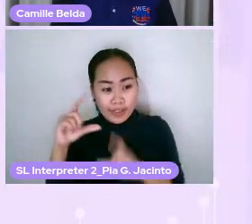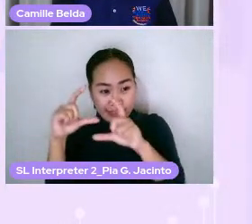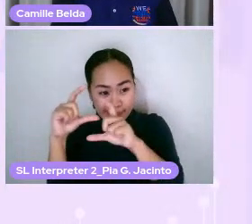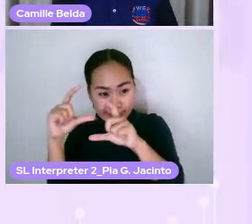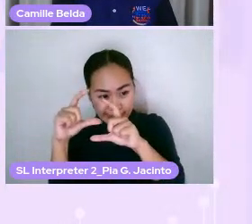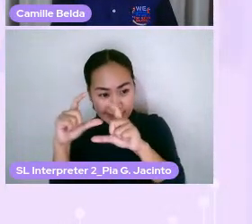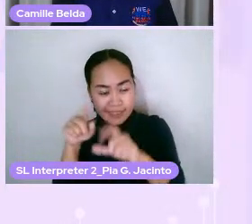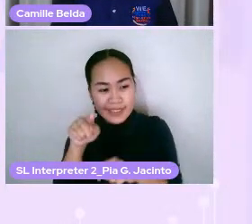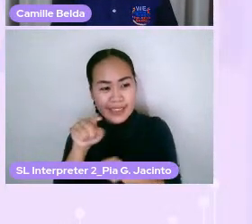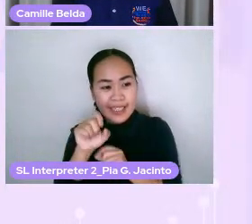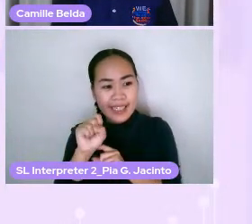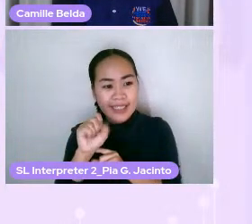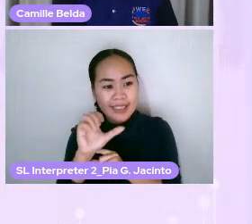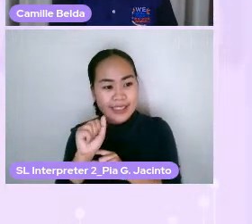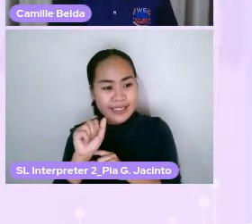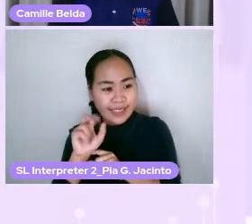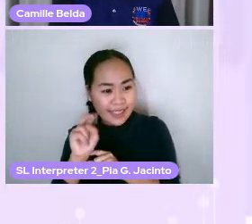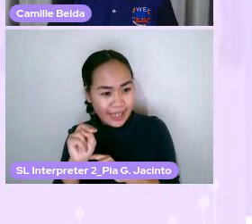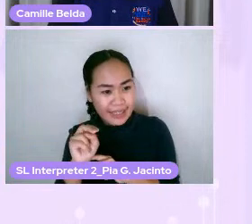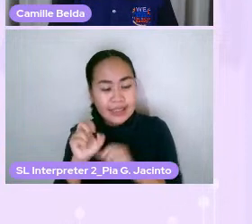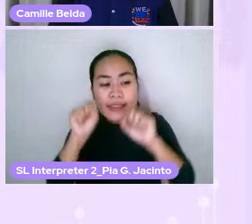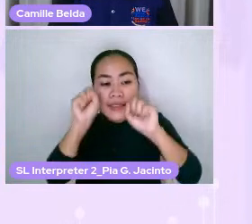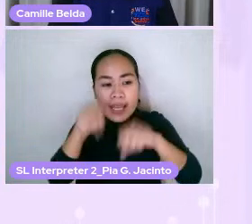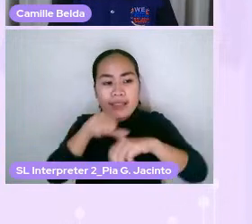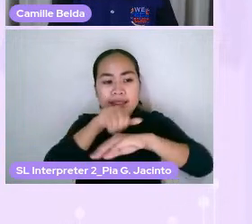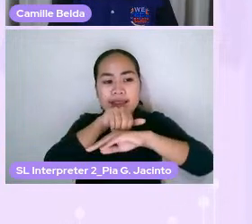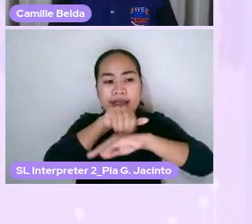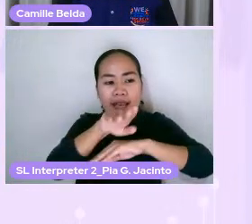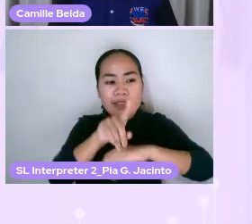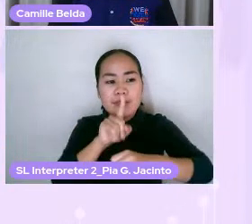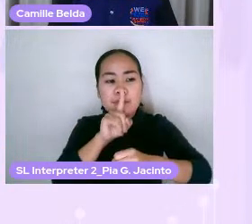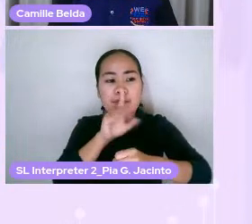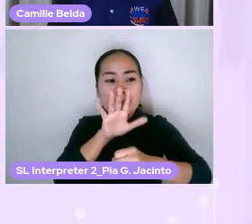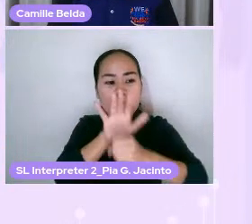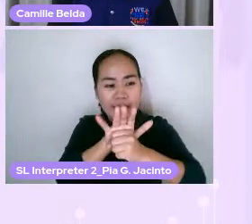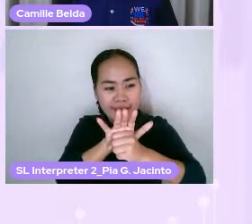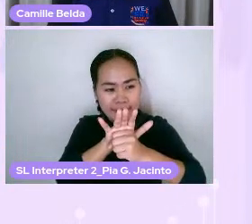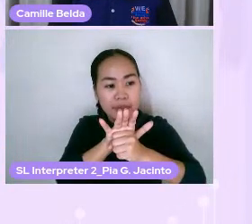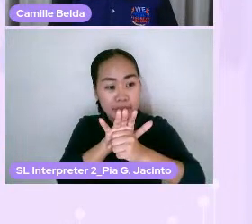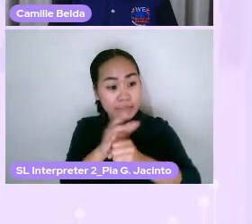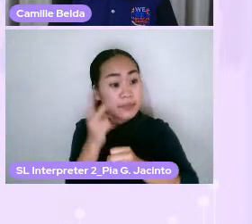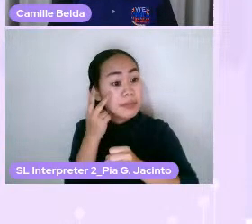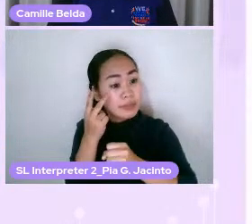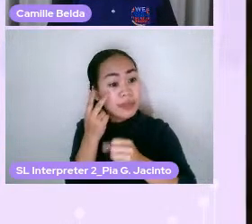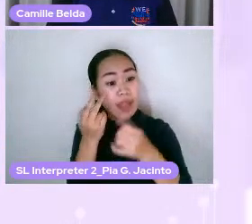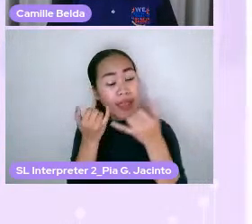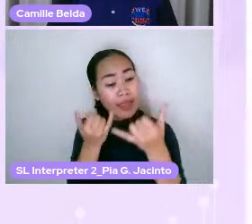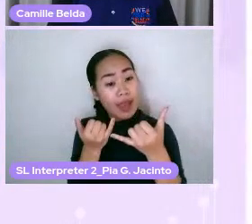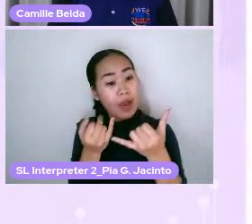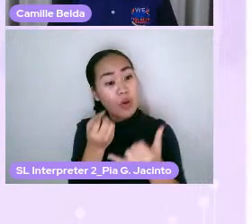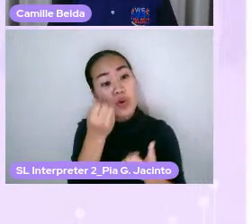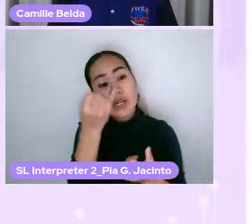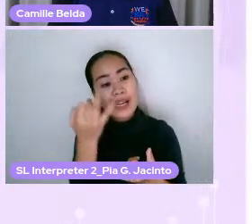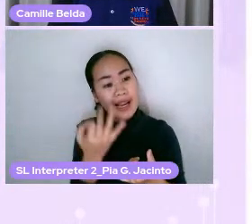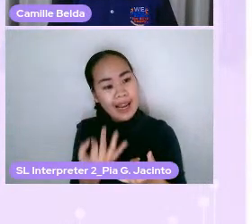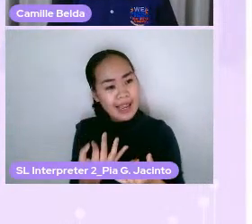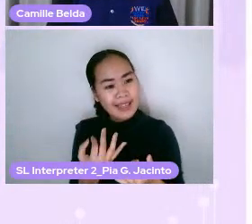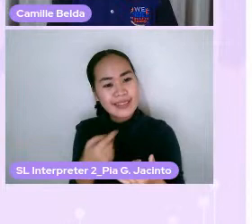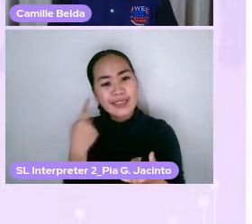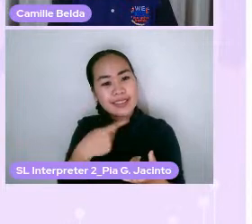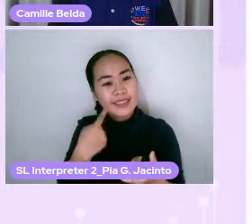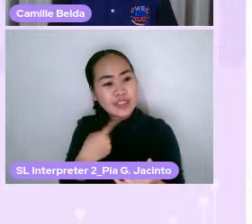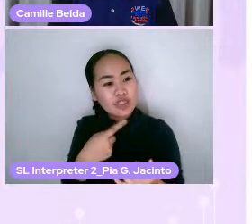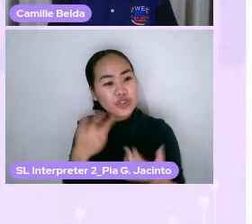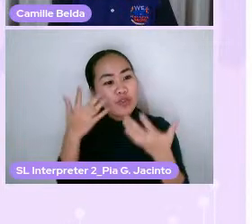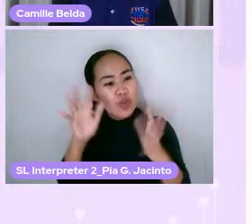to submit your commitments. Makikita ninyo rin po dito ano kung ilan na ang nagpakita ng kanilang commitments